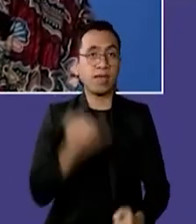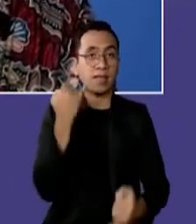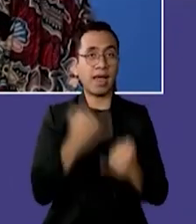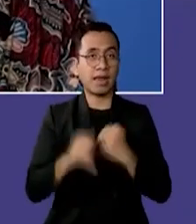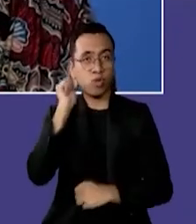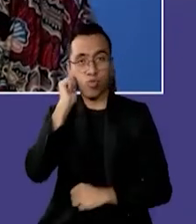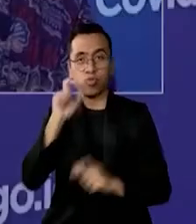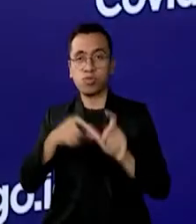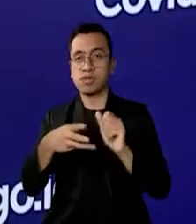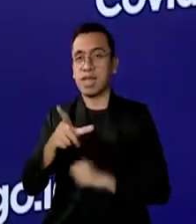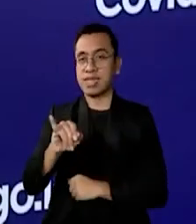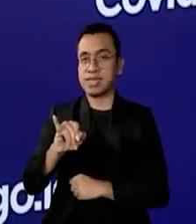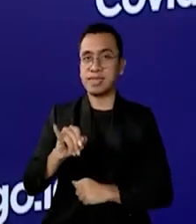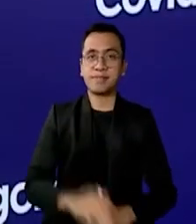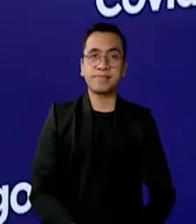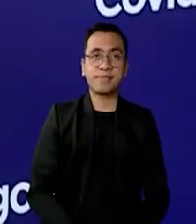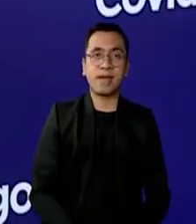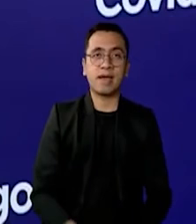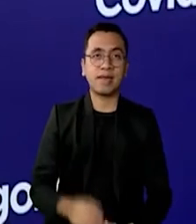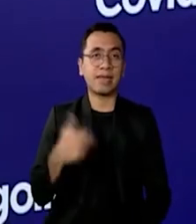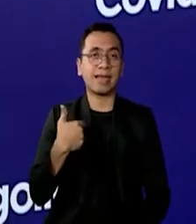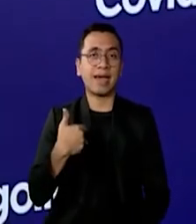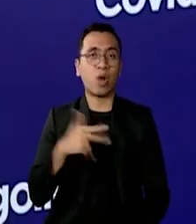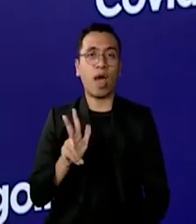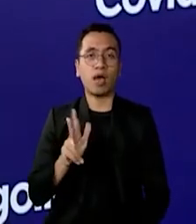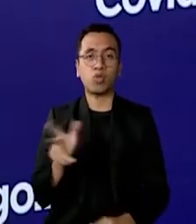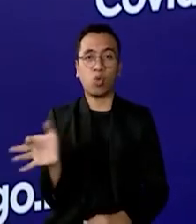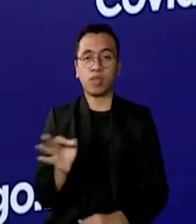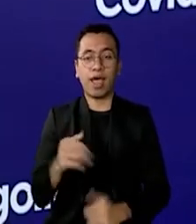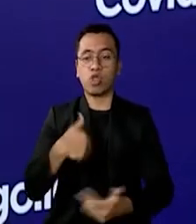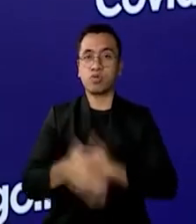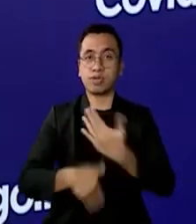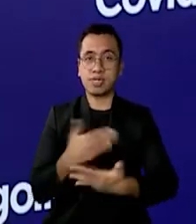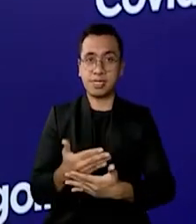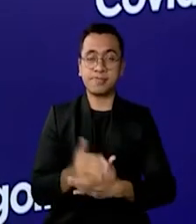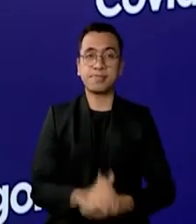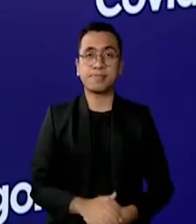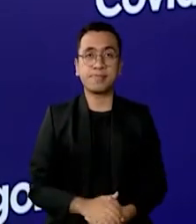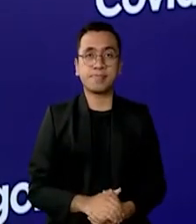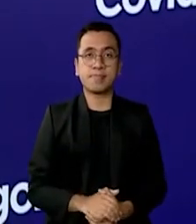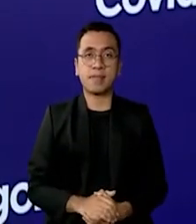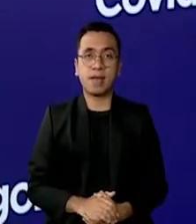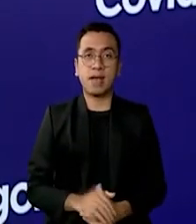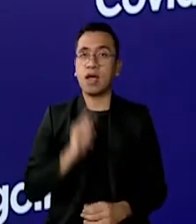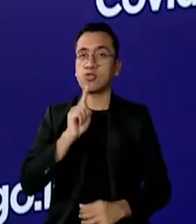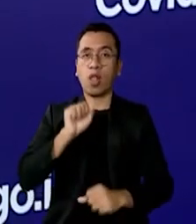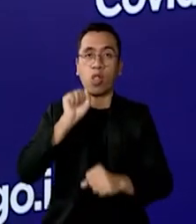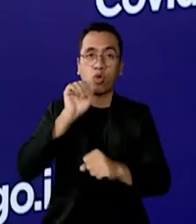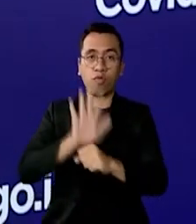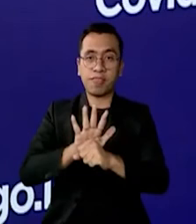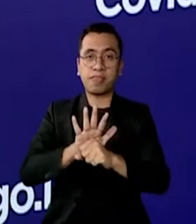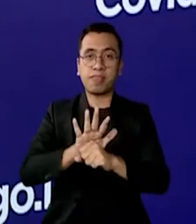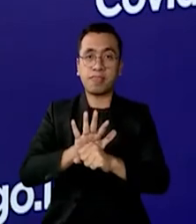buceli kan bisa like ini kan Karawang Kota industri yang menopang perekonomian tapi bagaimana kebijakan untuk memutus rantai penyebaran Cafe